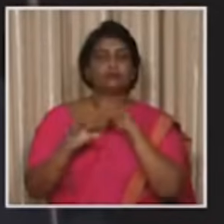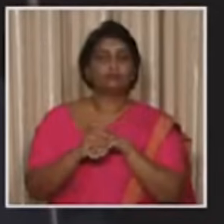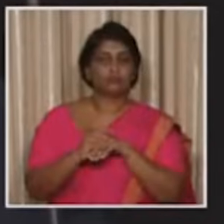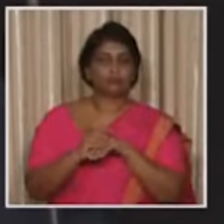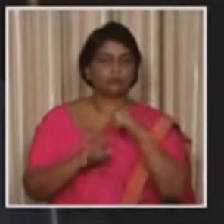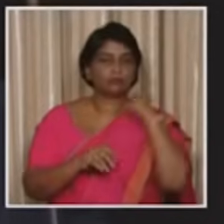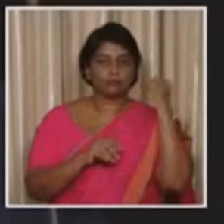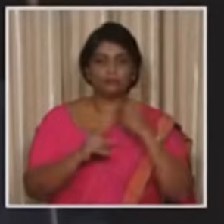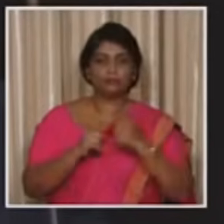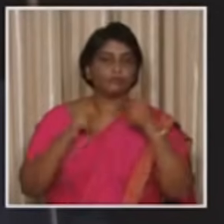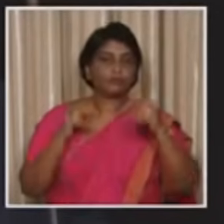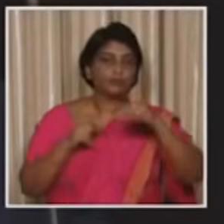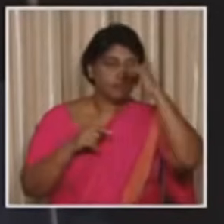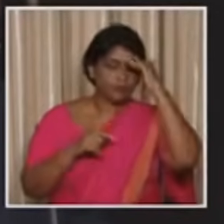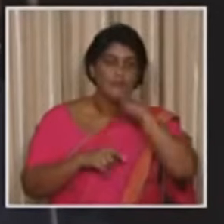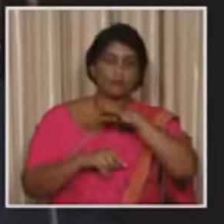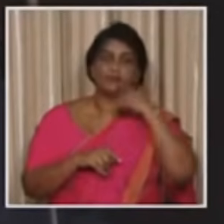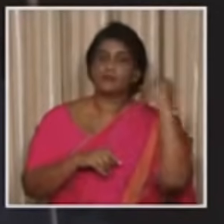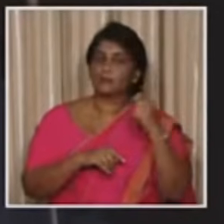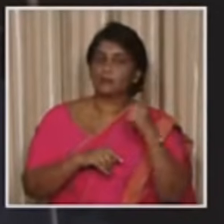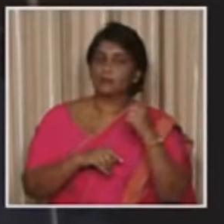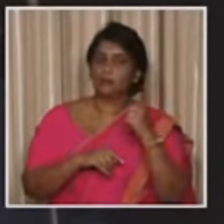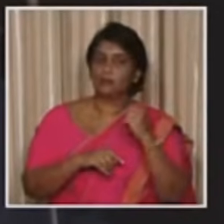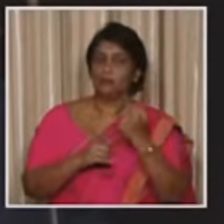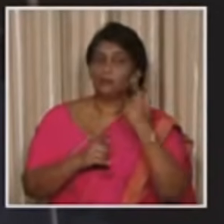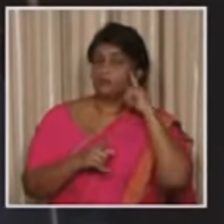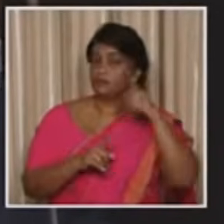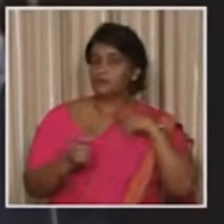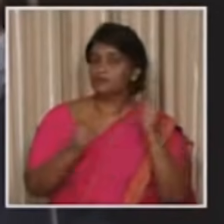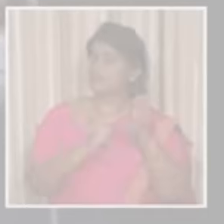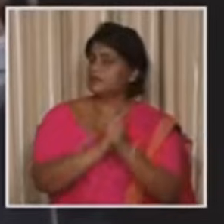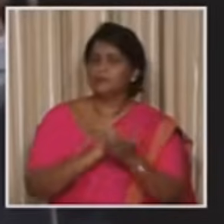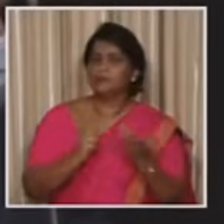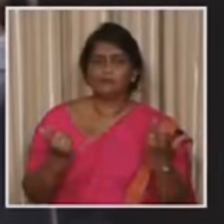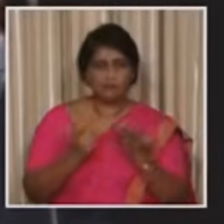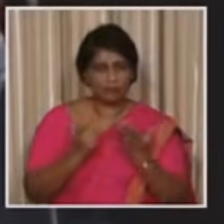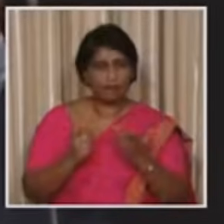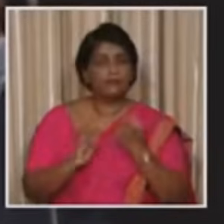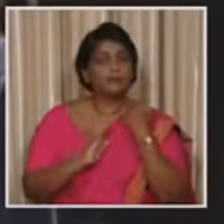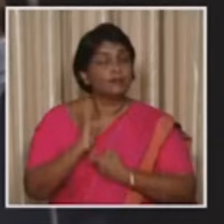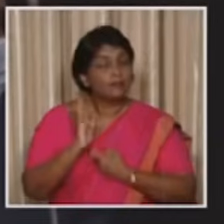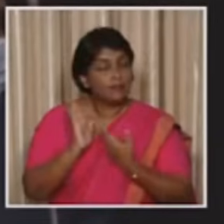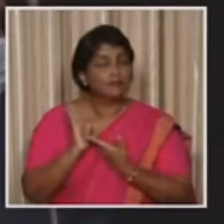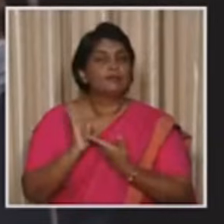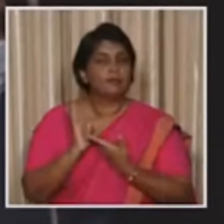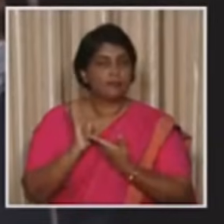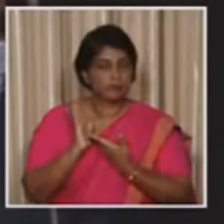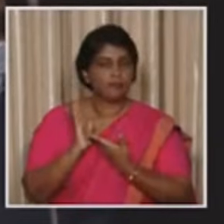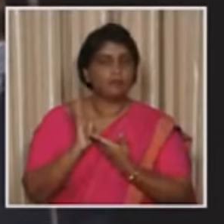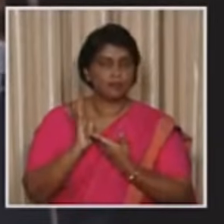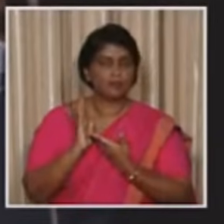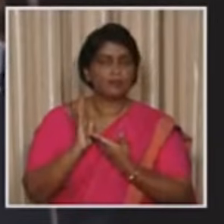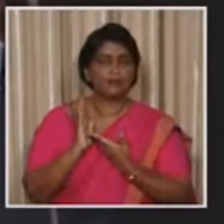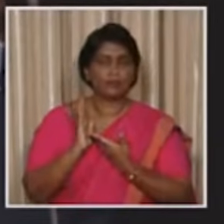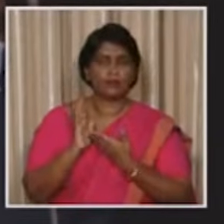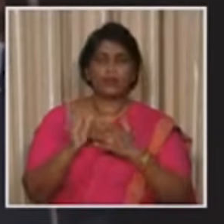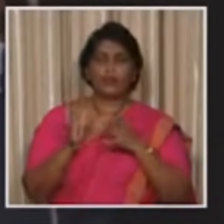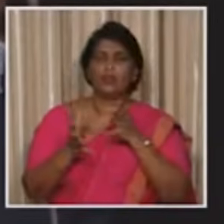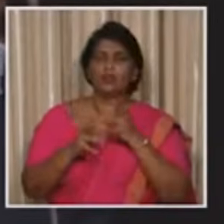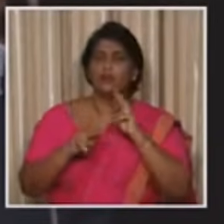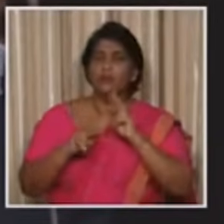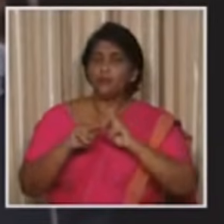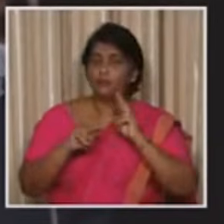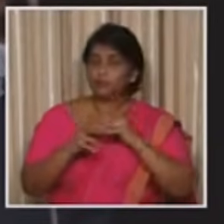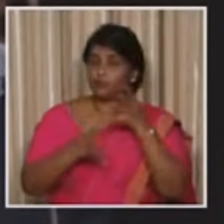කරන කතාවට විපක්ෂ නායකයෙක්ගේ කතාවට ඕනේ විදිහට ක්‍රිකට් වෙනස් කරන්න බෑ ඒක නීතියක් තියෙනවා දැන් මේ ඊවැගේ තේම නීතියක් තියෙනවා